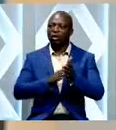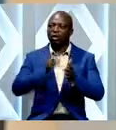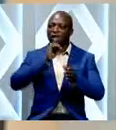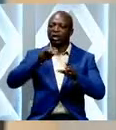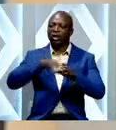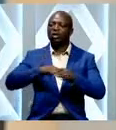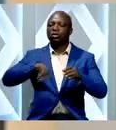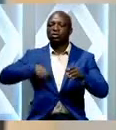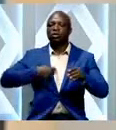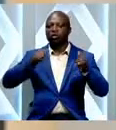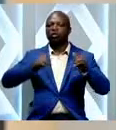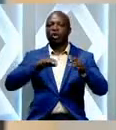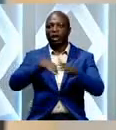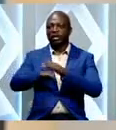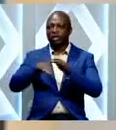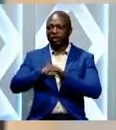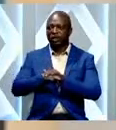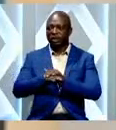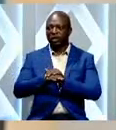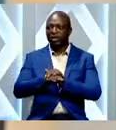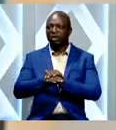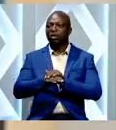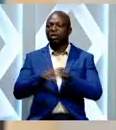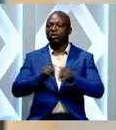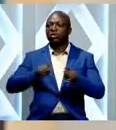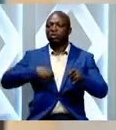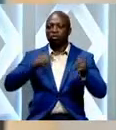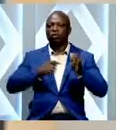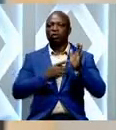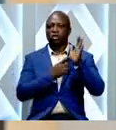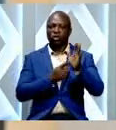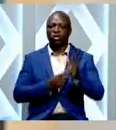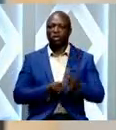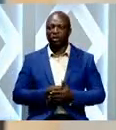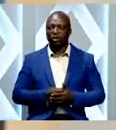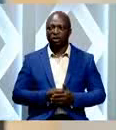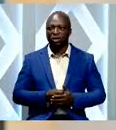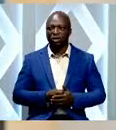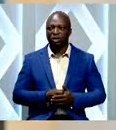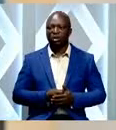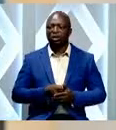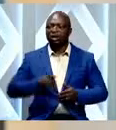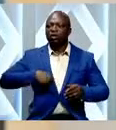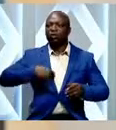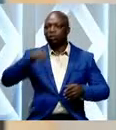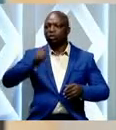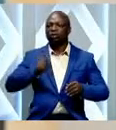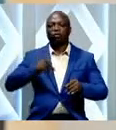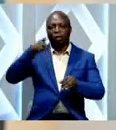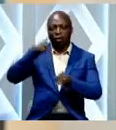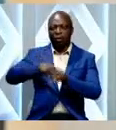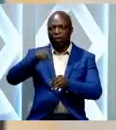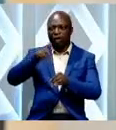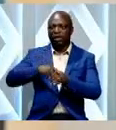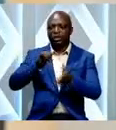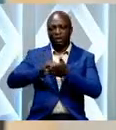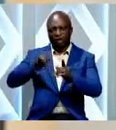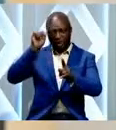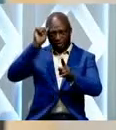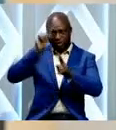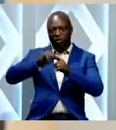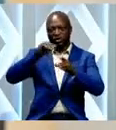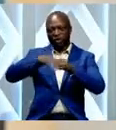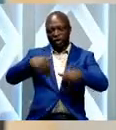pouvons accéder aux cimes du monde. Et nous devons planter cette ambition dans